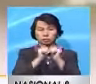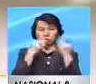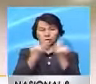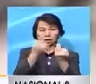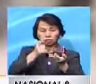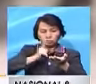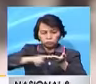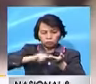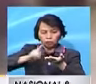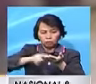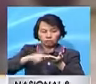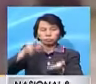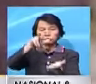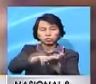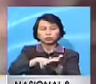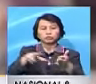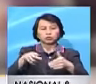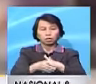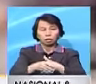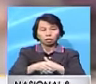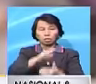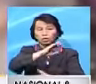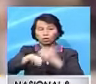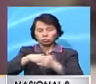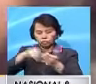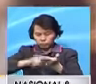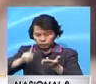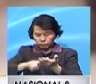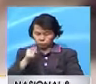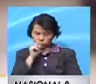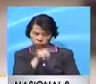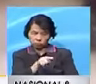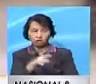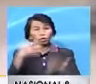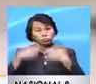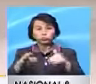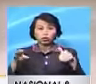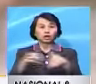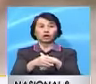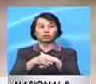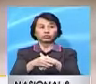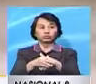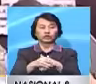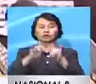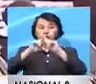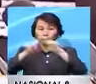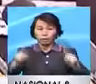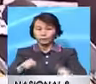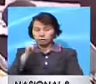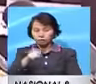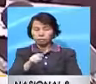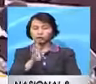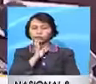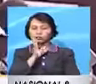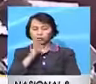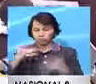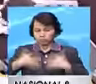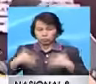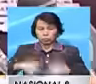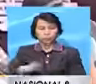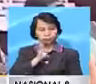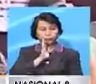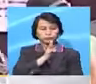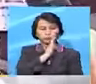untuk menyemak status perkahwinannya setelah disemak suspek didapati telah berkahwin bagaimanapun dia mendakwa masih